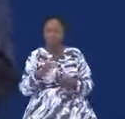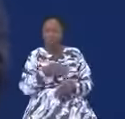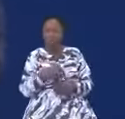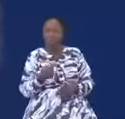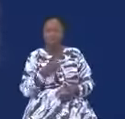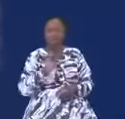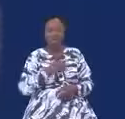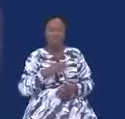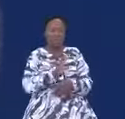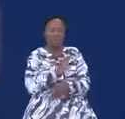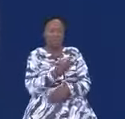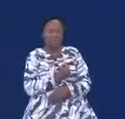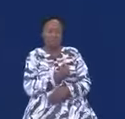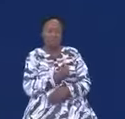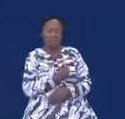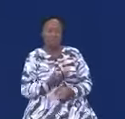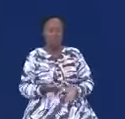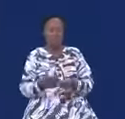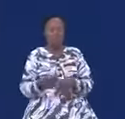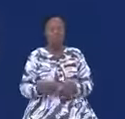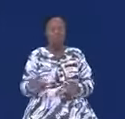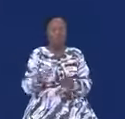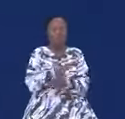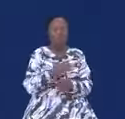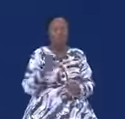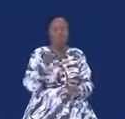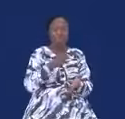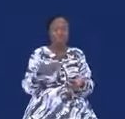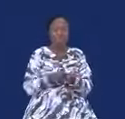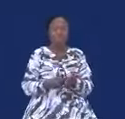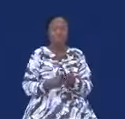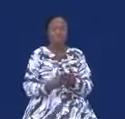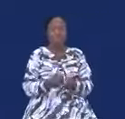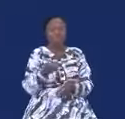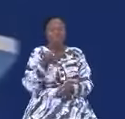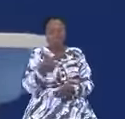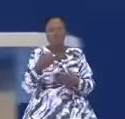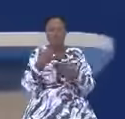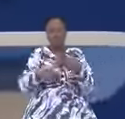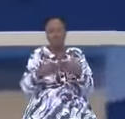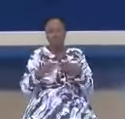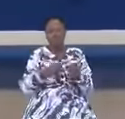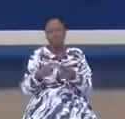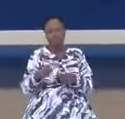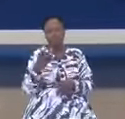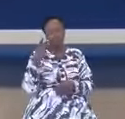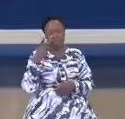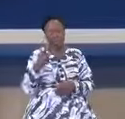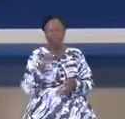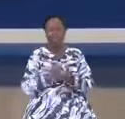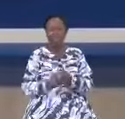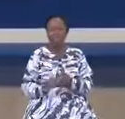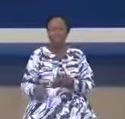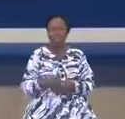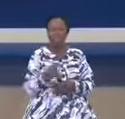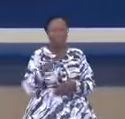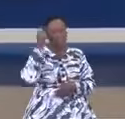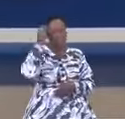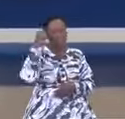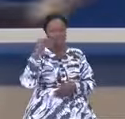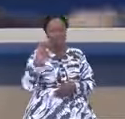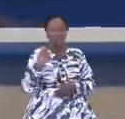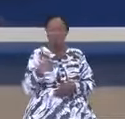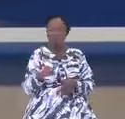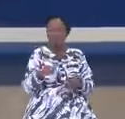est dégoûtés de cette mise et la nourriture il disait que l'économie était mauvaise pour eux et pensent ils pensé à tout nous avons